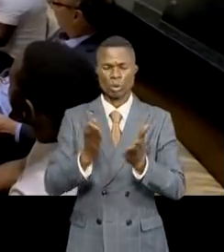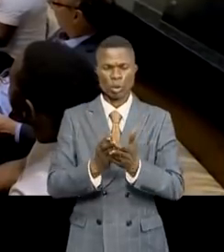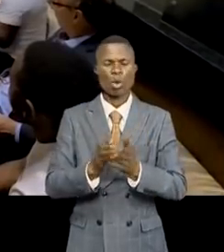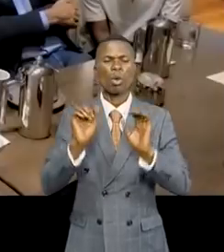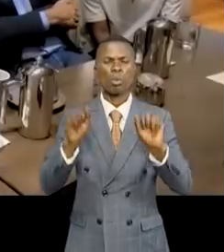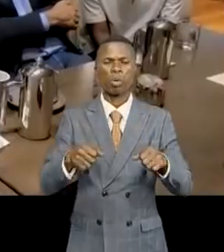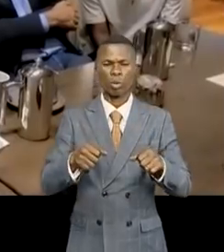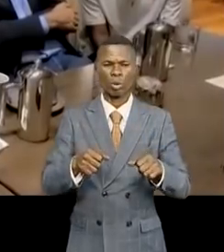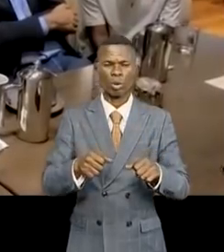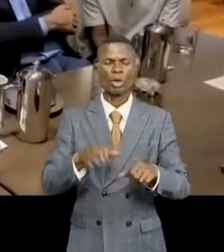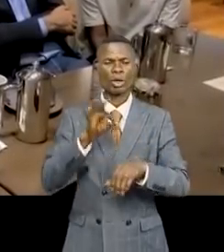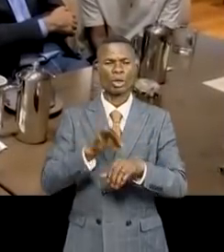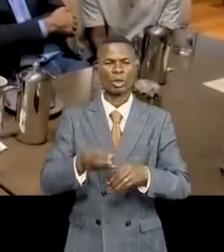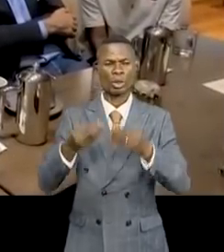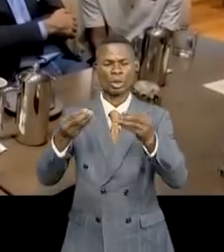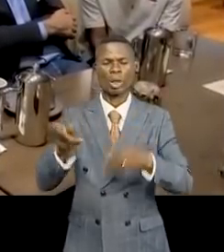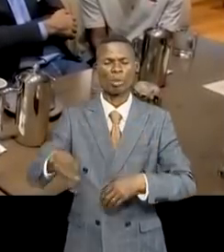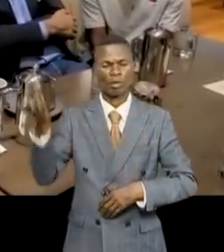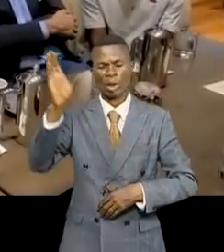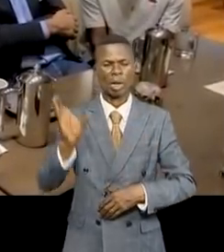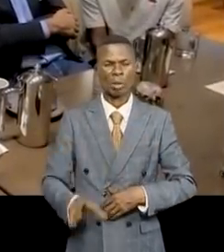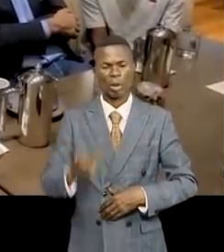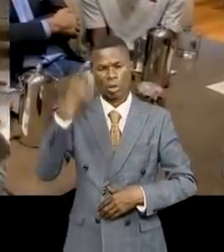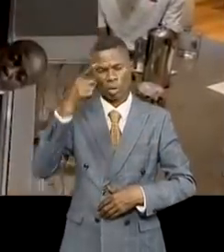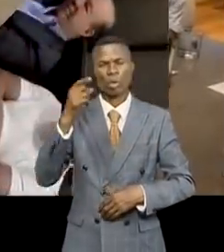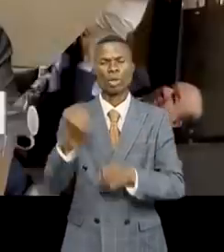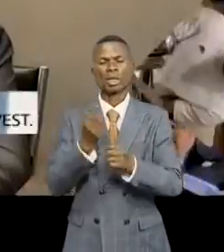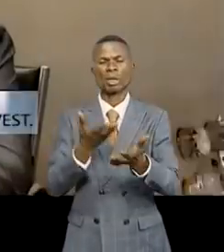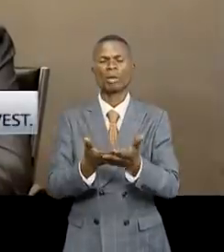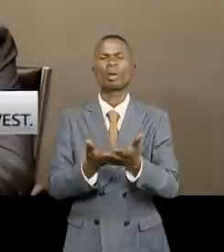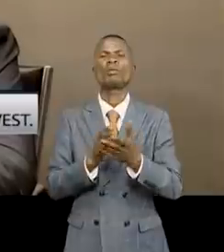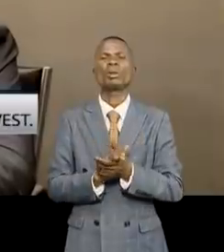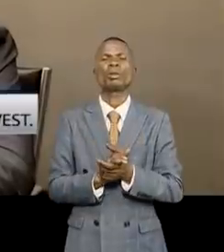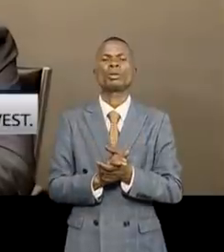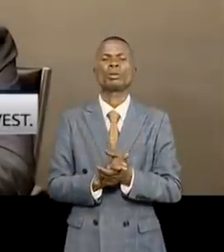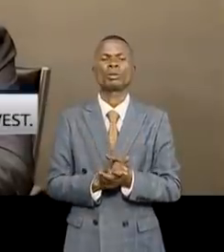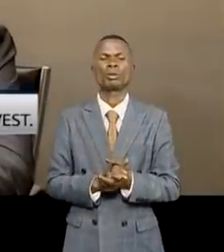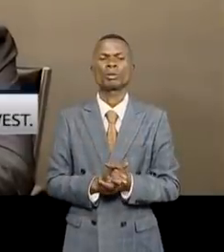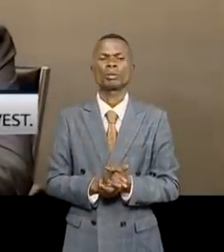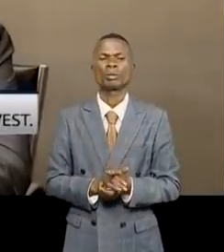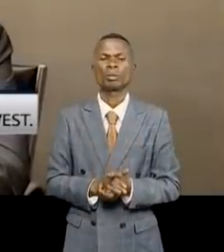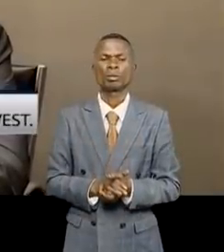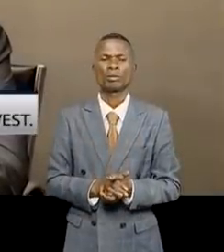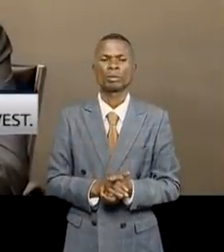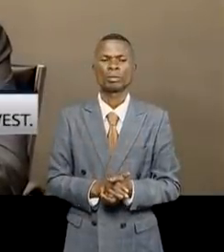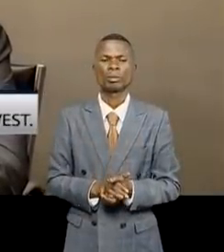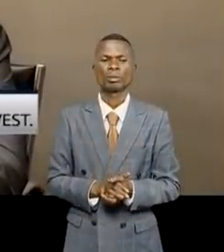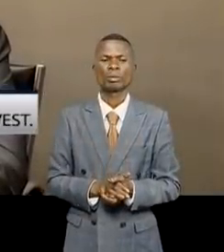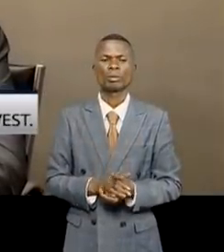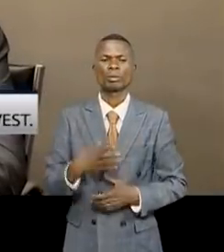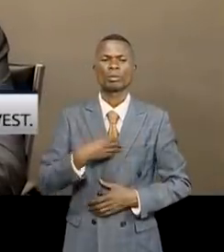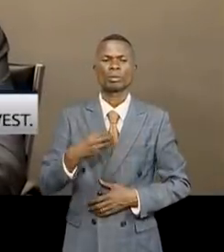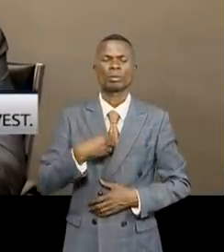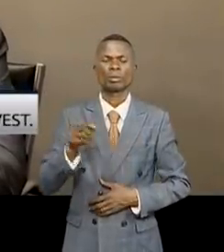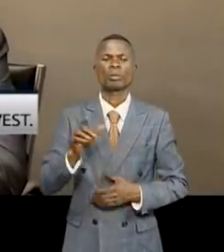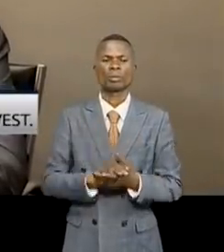et opportunités qui offre la province du Congo central quant à ses. And I look forward to at a future date coming to